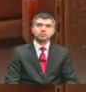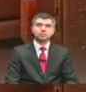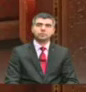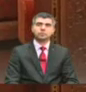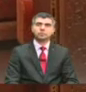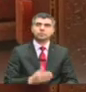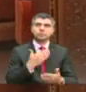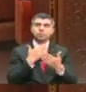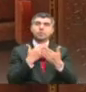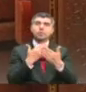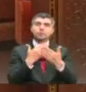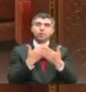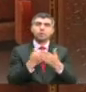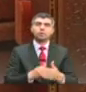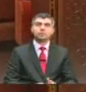شكرا.